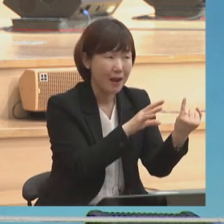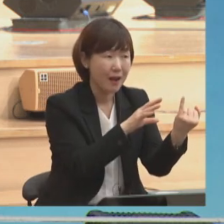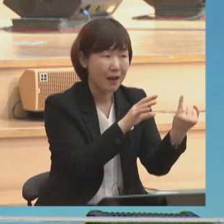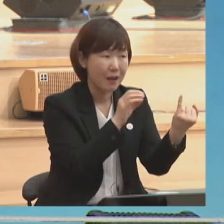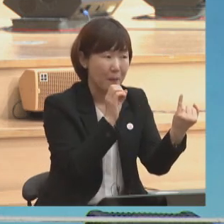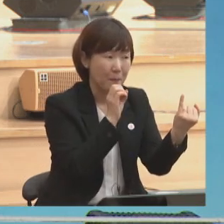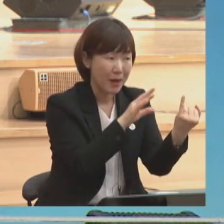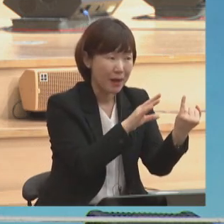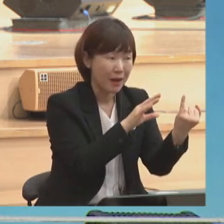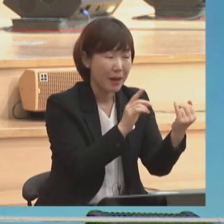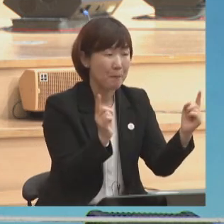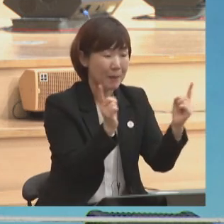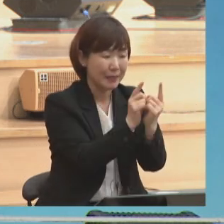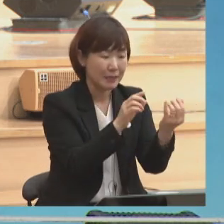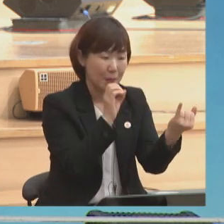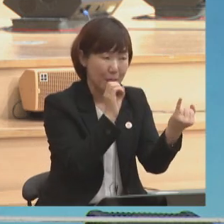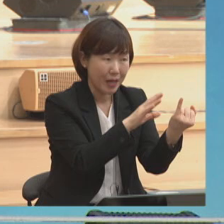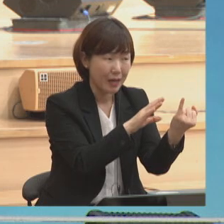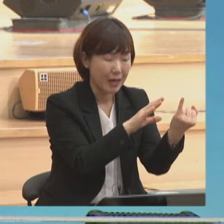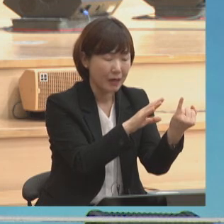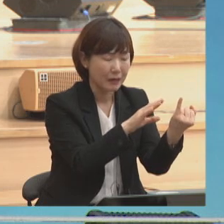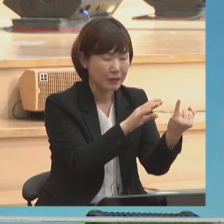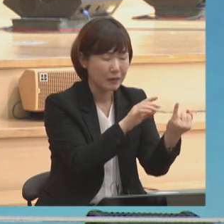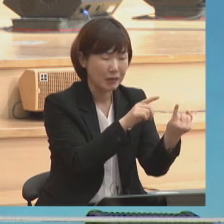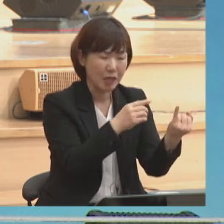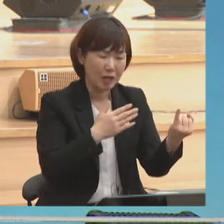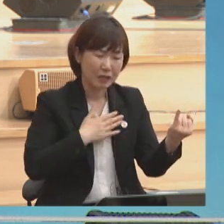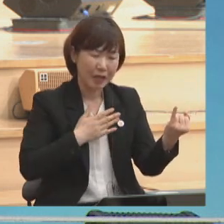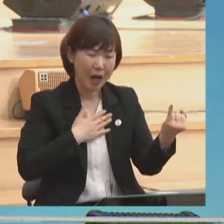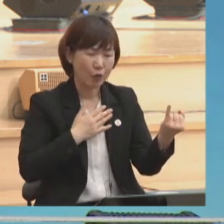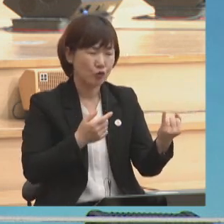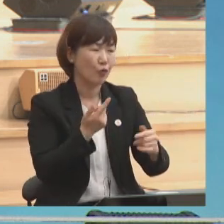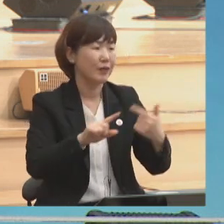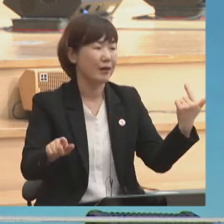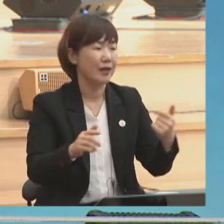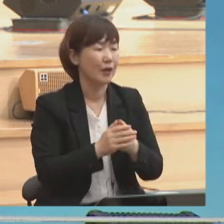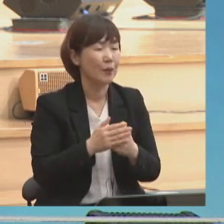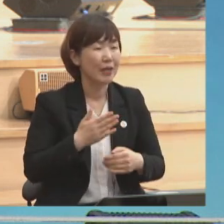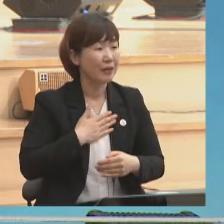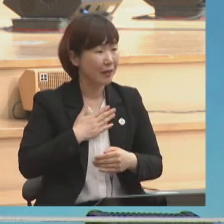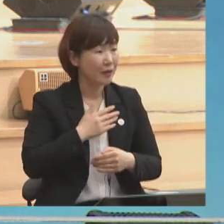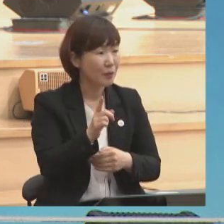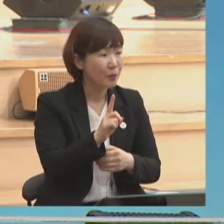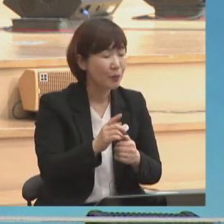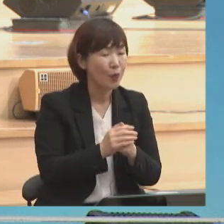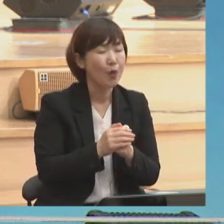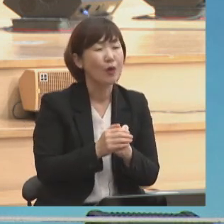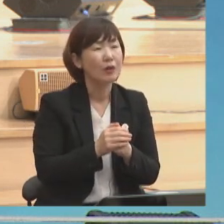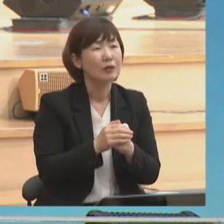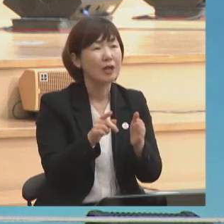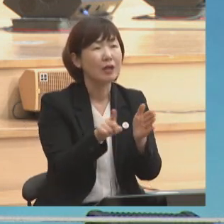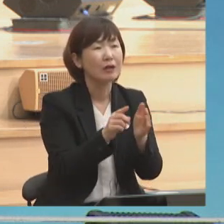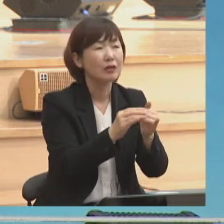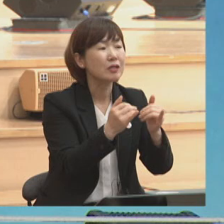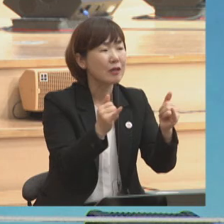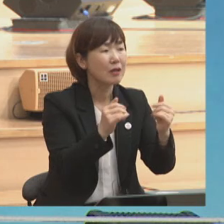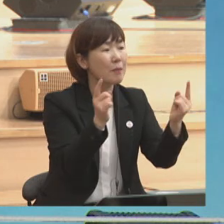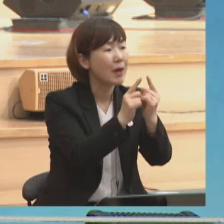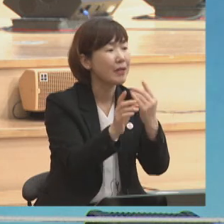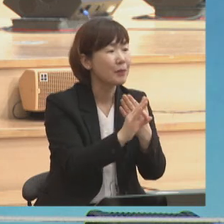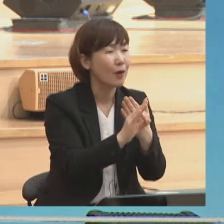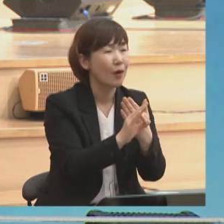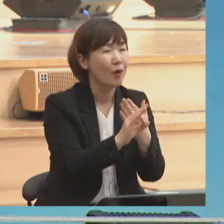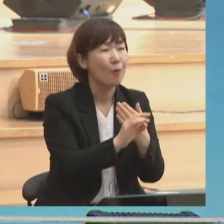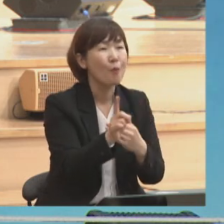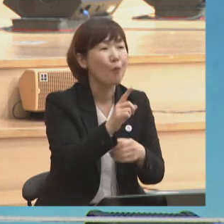우리와는 수준이 너무 달라. 우리는 주로 뭐 이렇게 태신자를 접촉하면 천편일률적으로 어떻게 합니까?